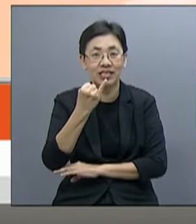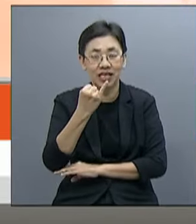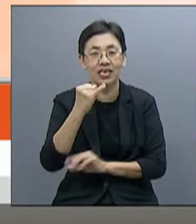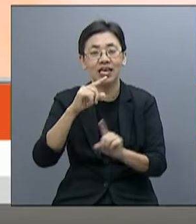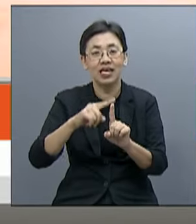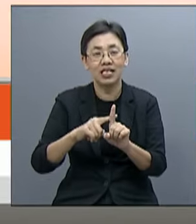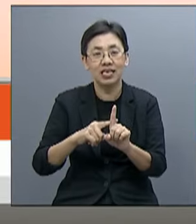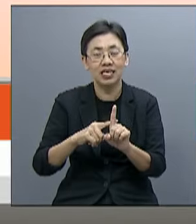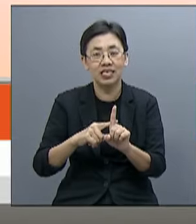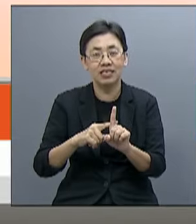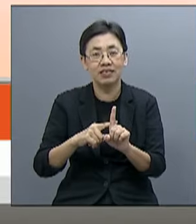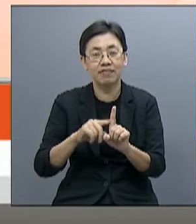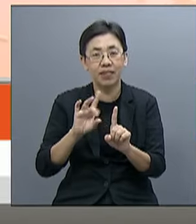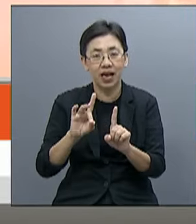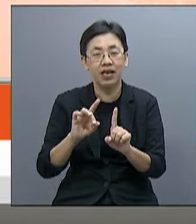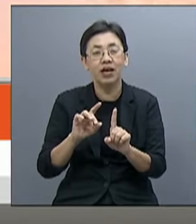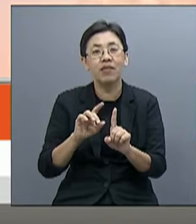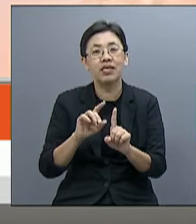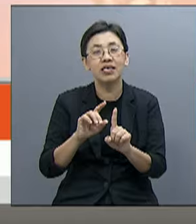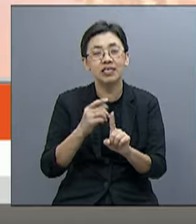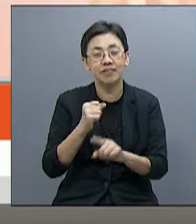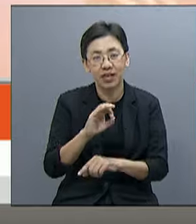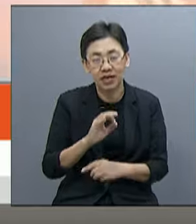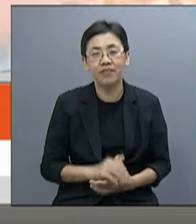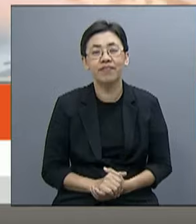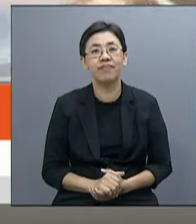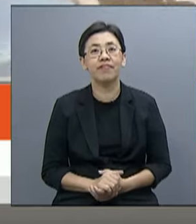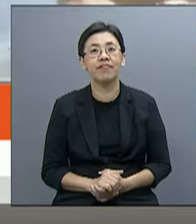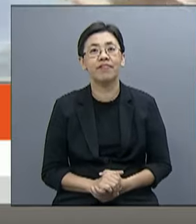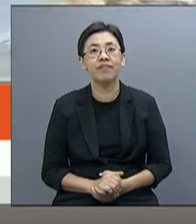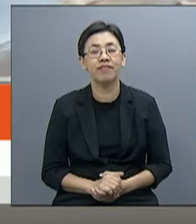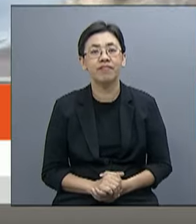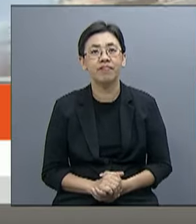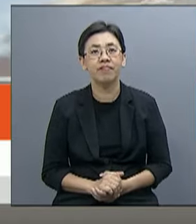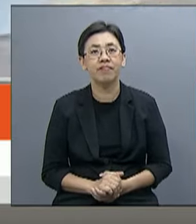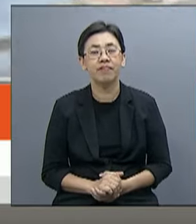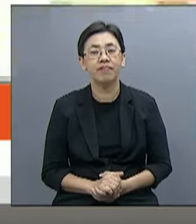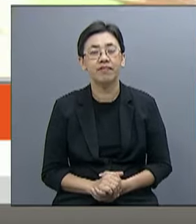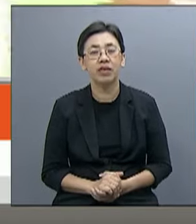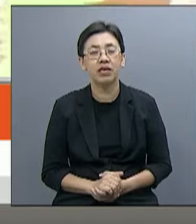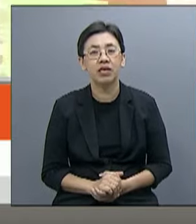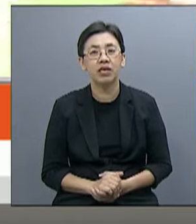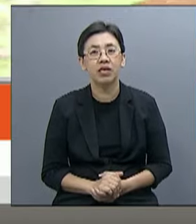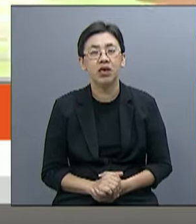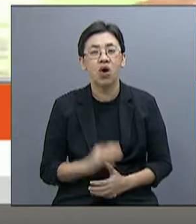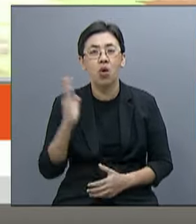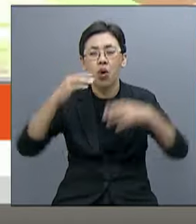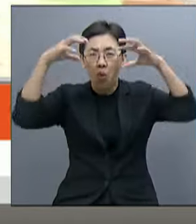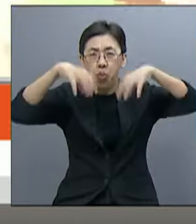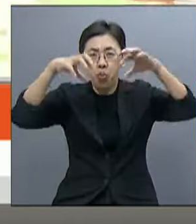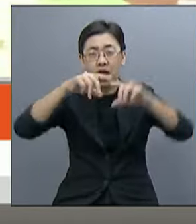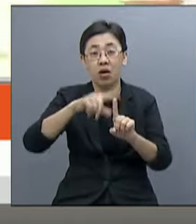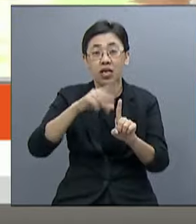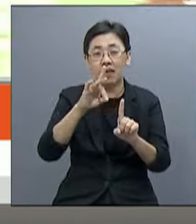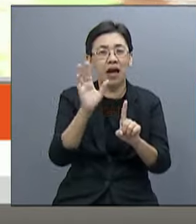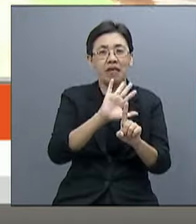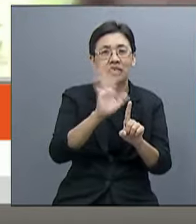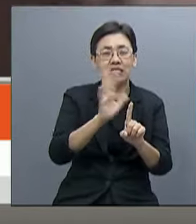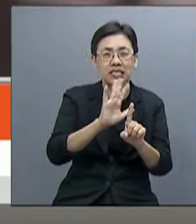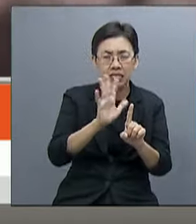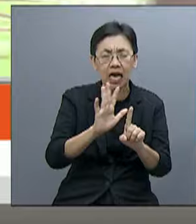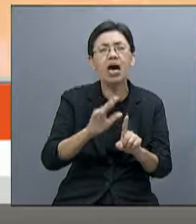19นี้นะครับก็ปรากฏว่าลานินญานี่จะเลื่อนไปนะเลื่อนไปจากเดือนสิงหาคมนะจะเข้ามามี